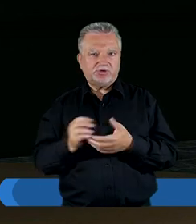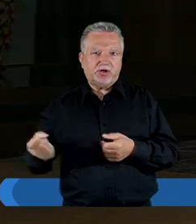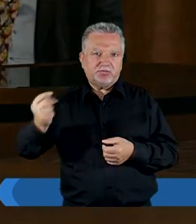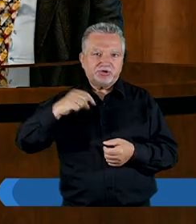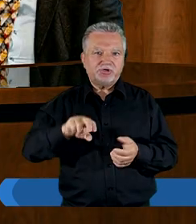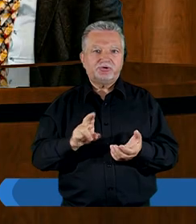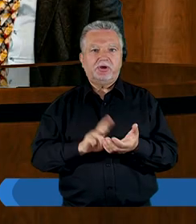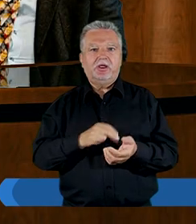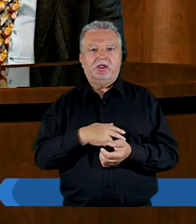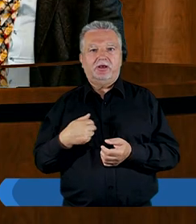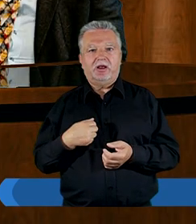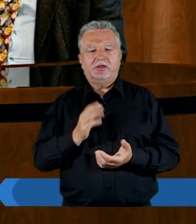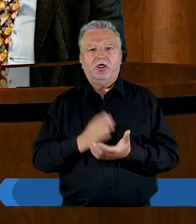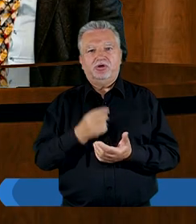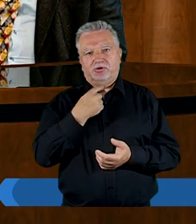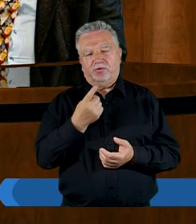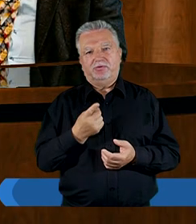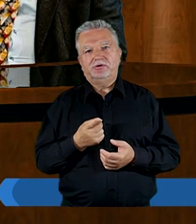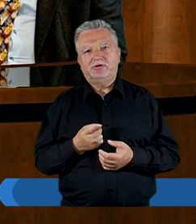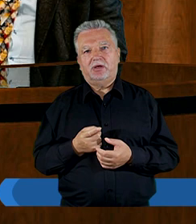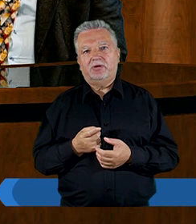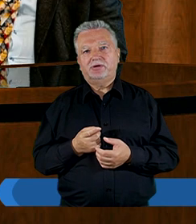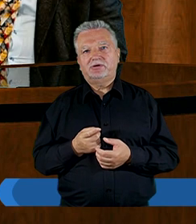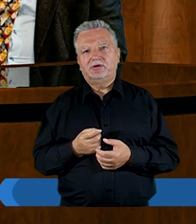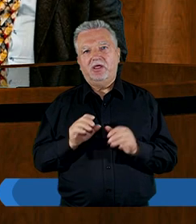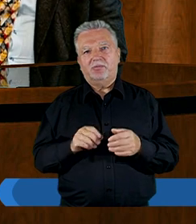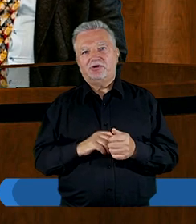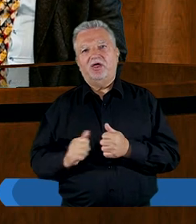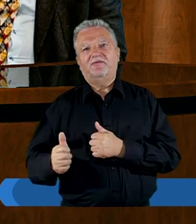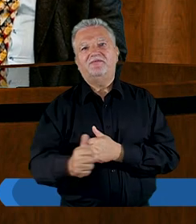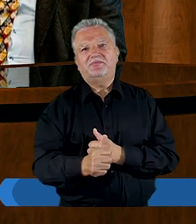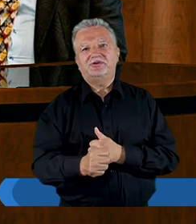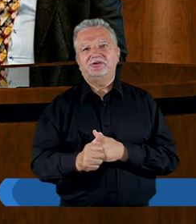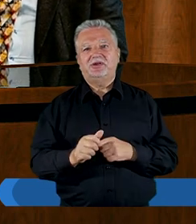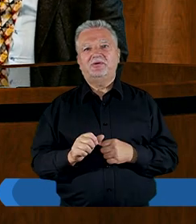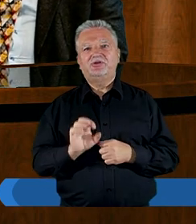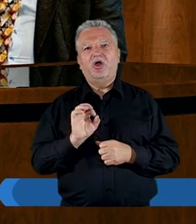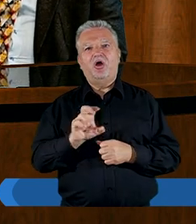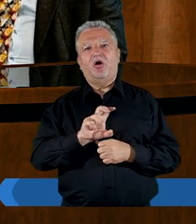przyszły. Już powiedziałaś, Małgosiu, może wyprzedziłaś, o czym jeszcze